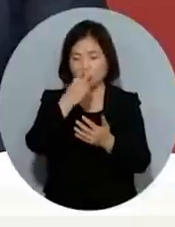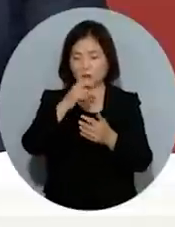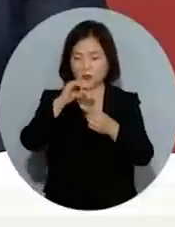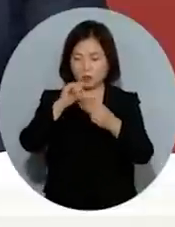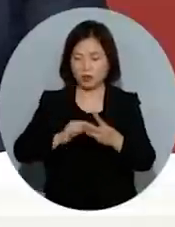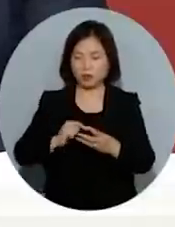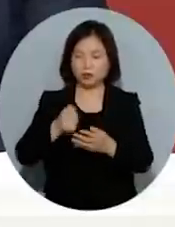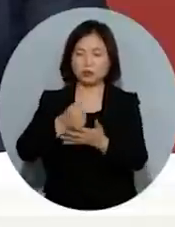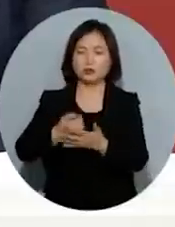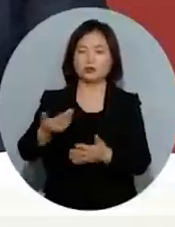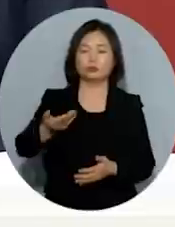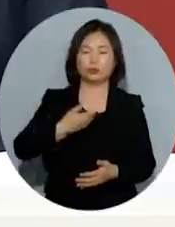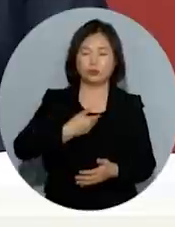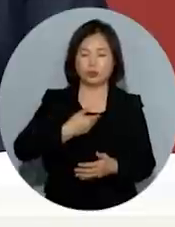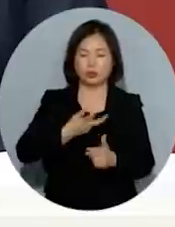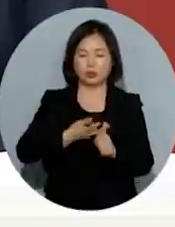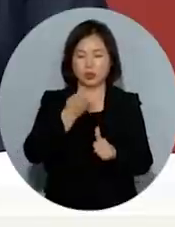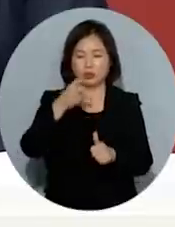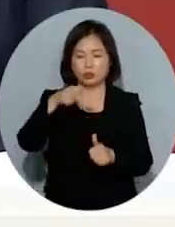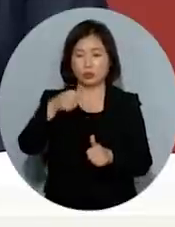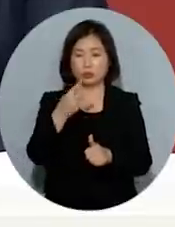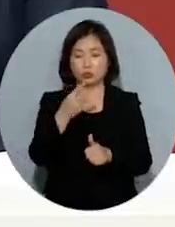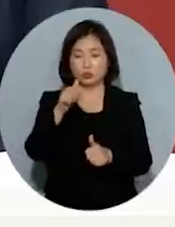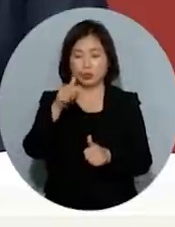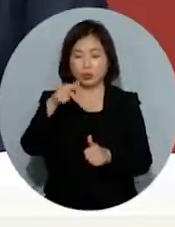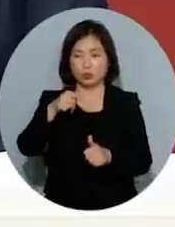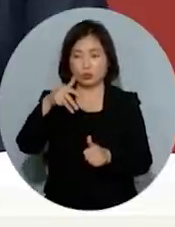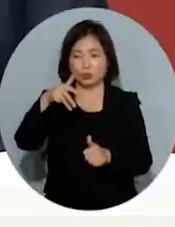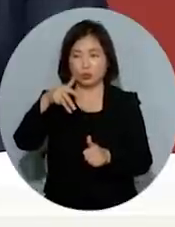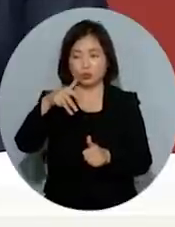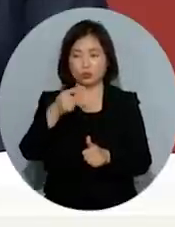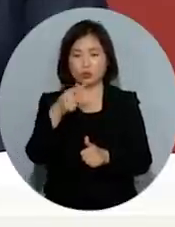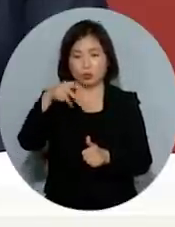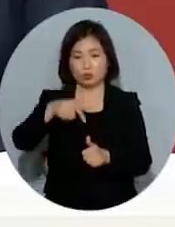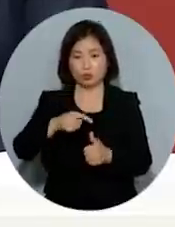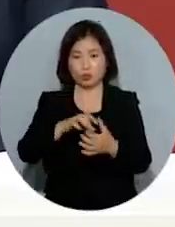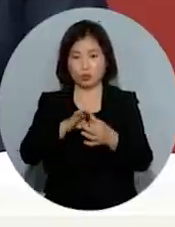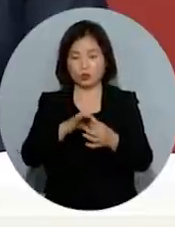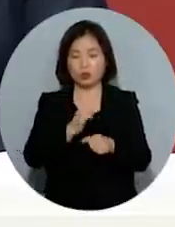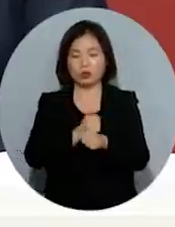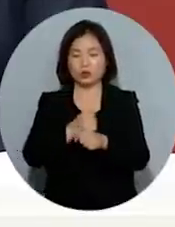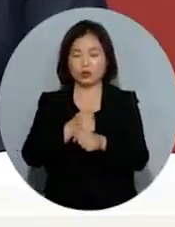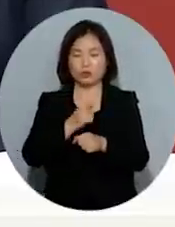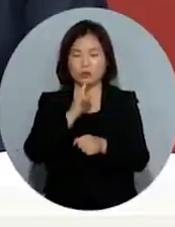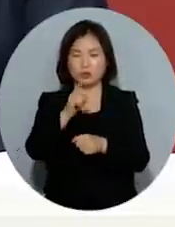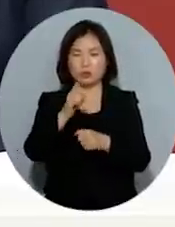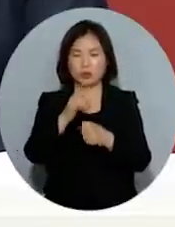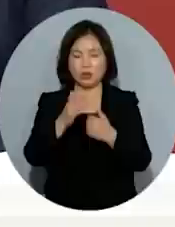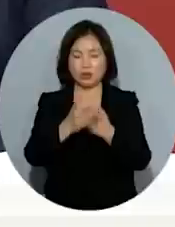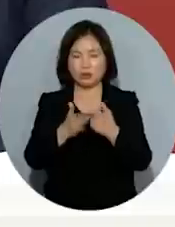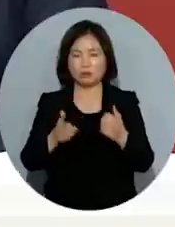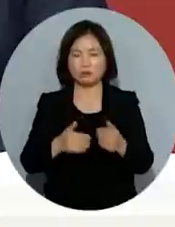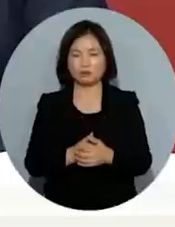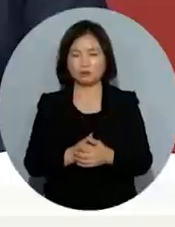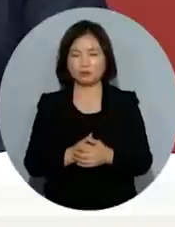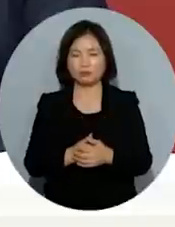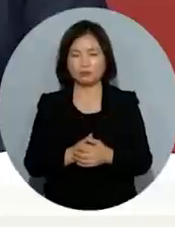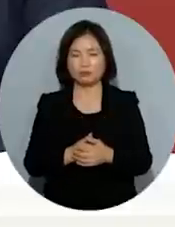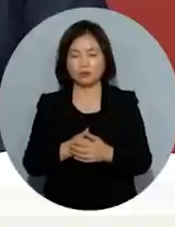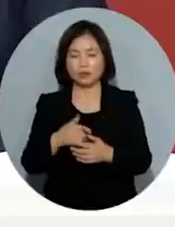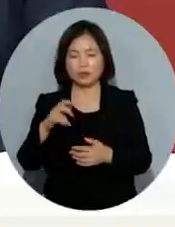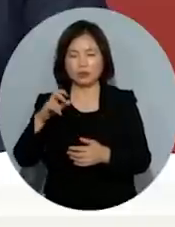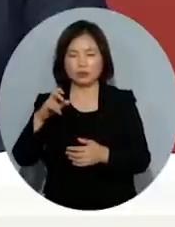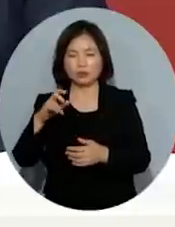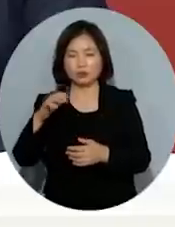주셨고 탄핵소추도 혐의를 특정을 해서 탄핵소추를 하셨기 때문에 문영표 장관 수사할